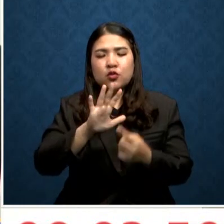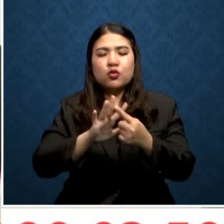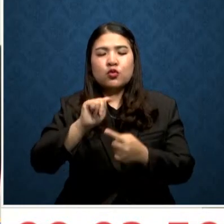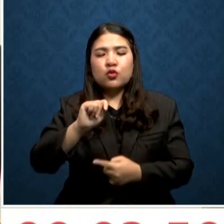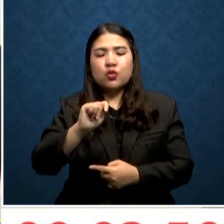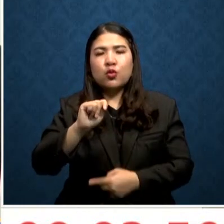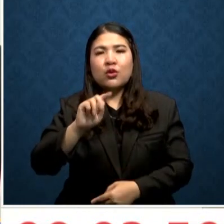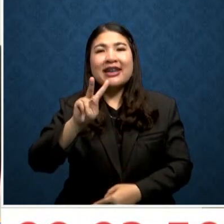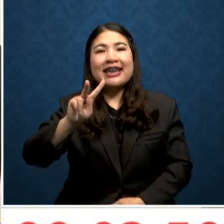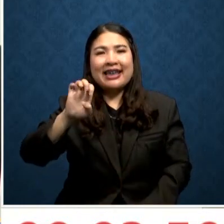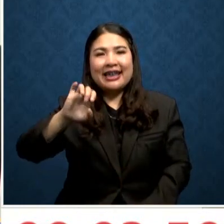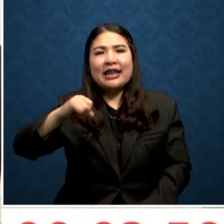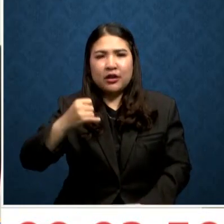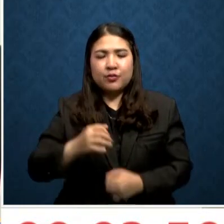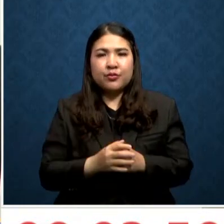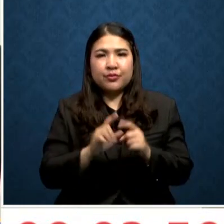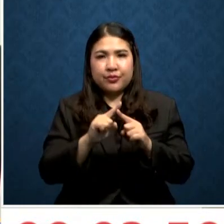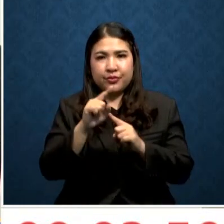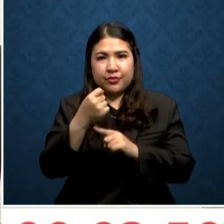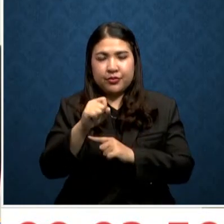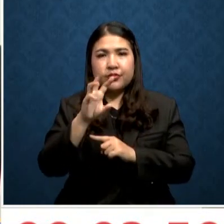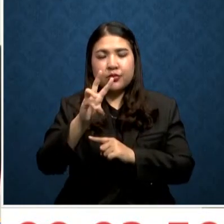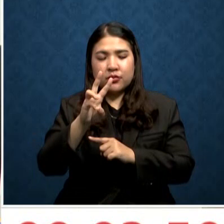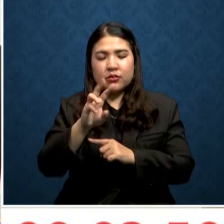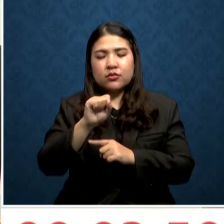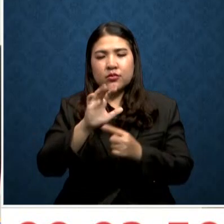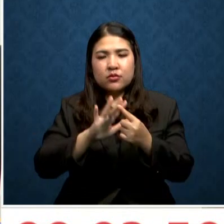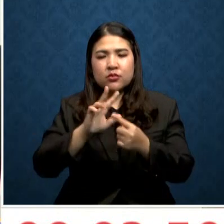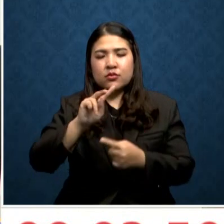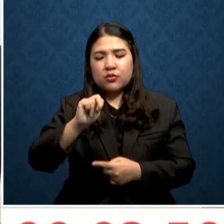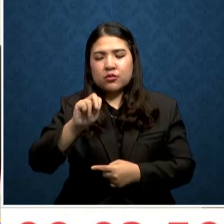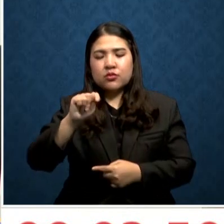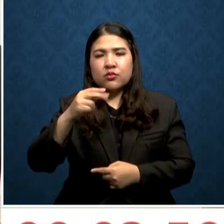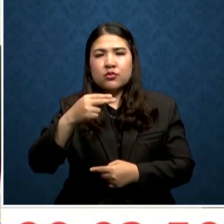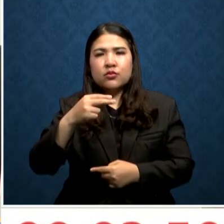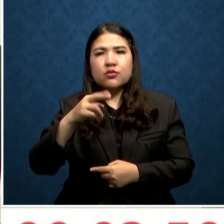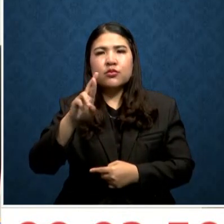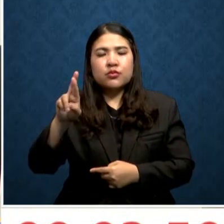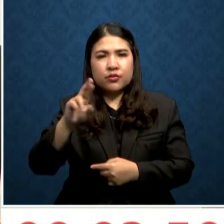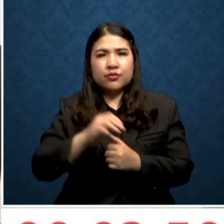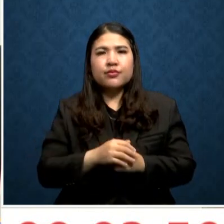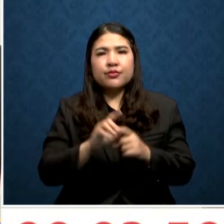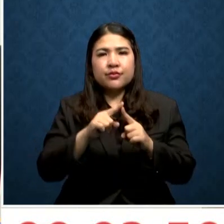ง16นายสุนทรชาวกิจค้าและ17